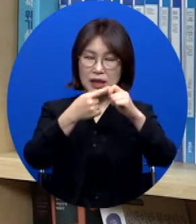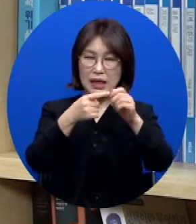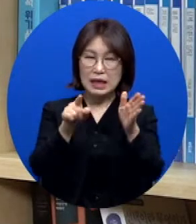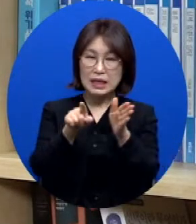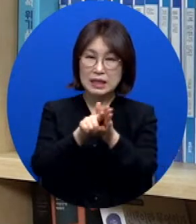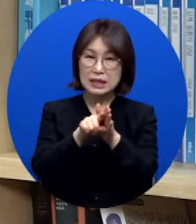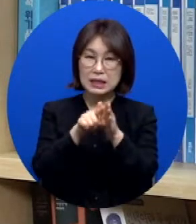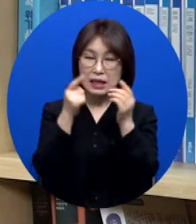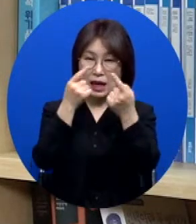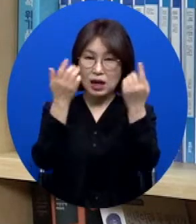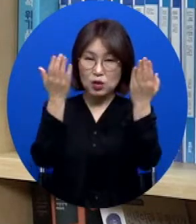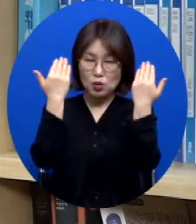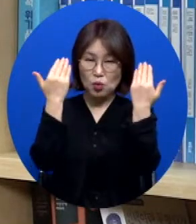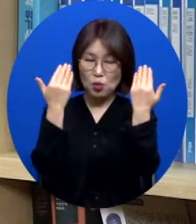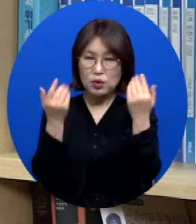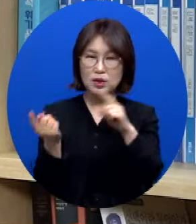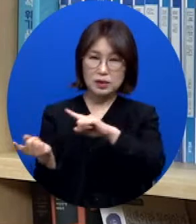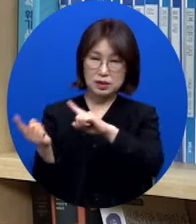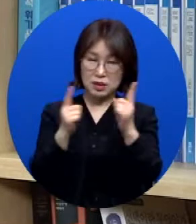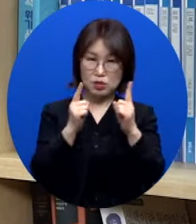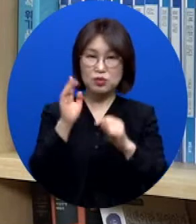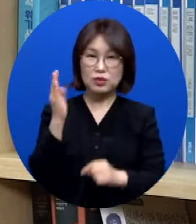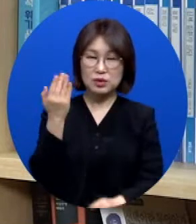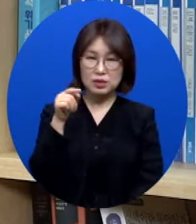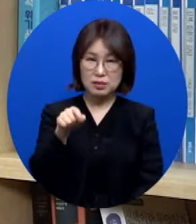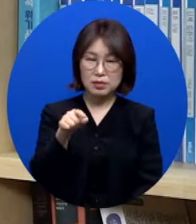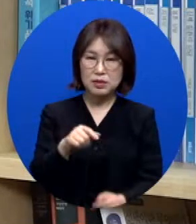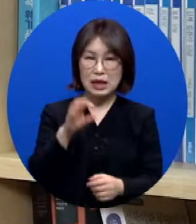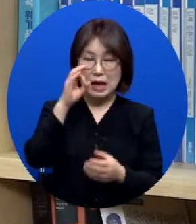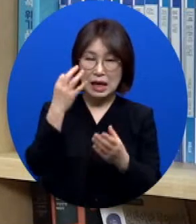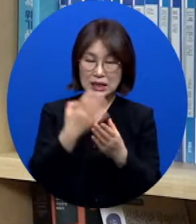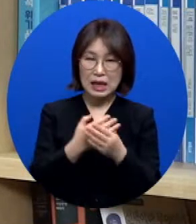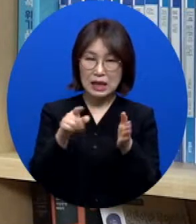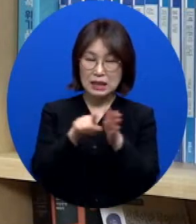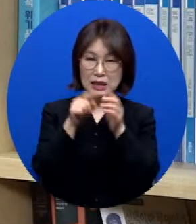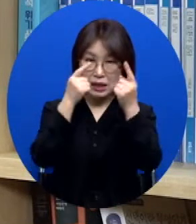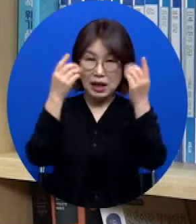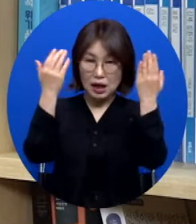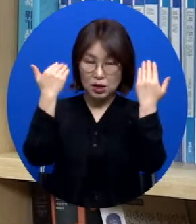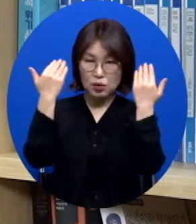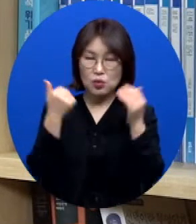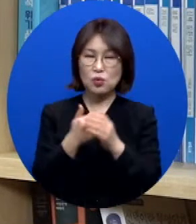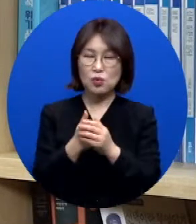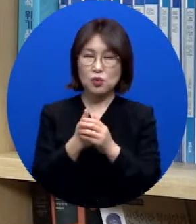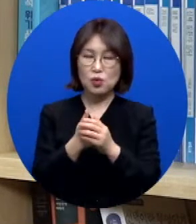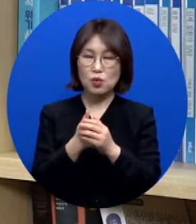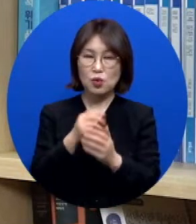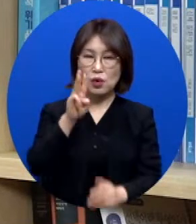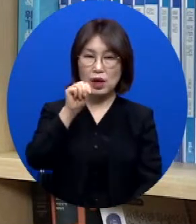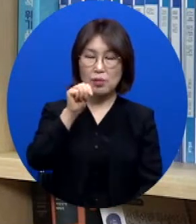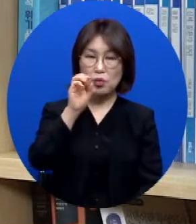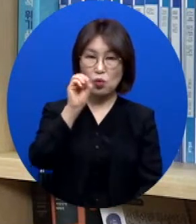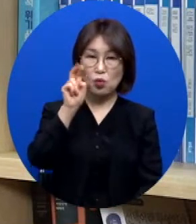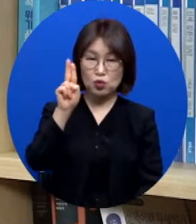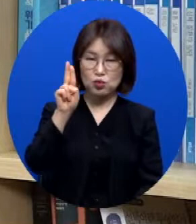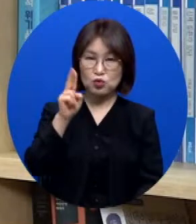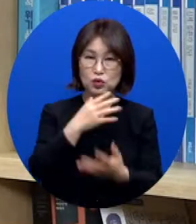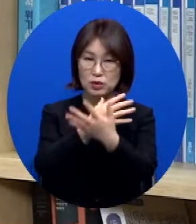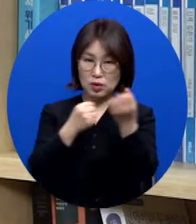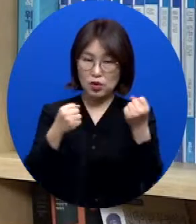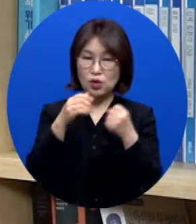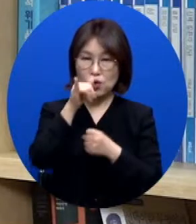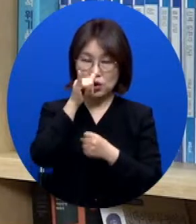직영신학교를 정상화하는 일입니다. 지금 안양대학교 신학대학원하고는 MOU 관계로 있고요.